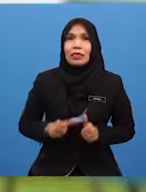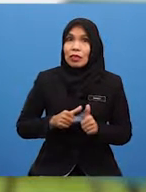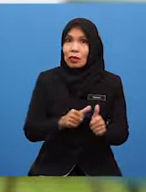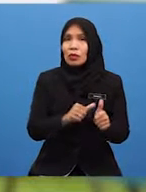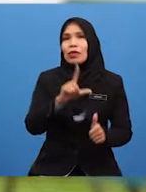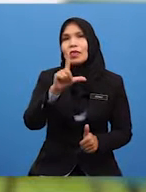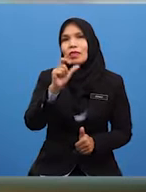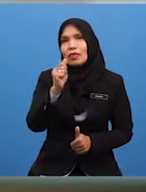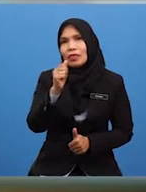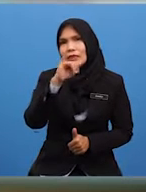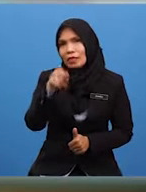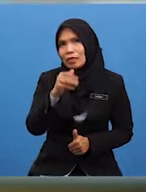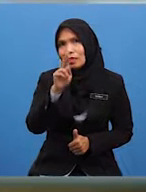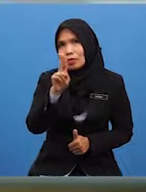laju.